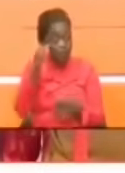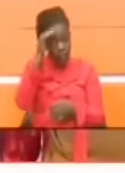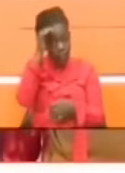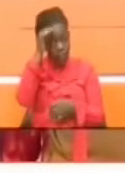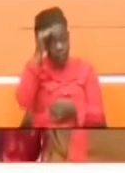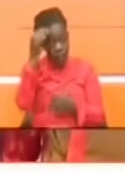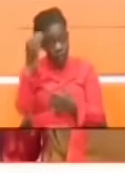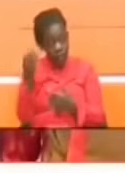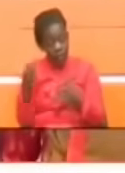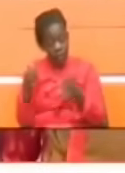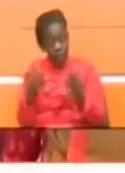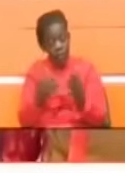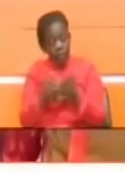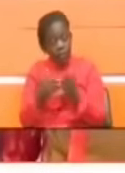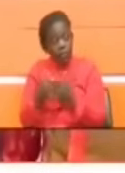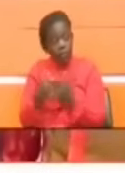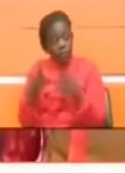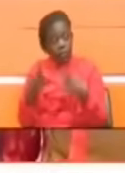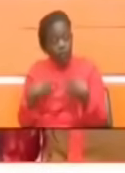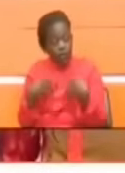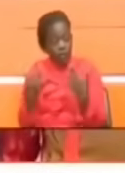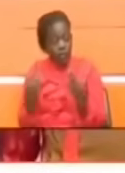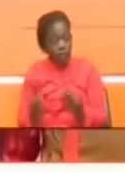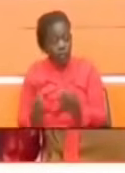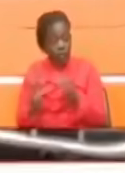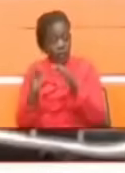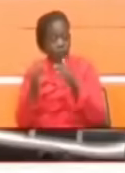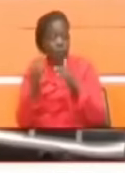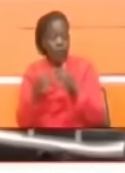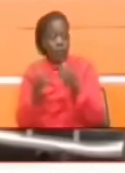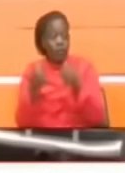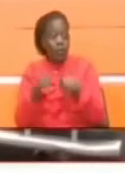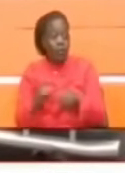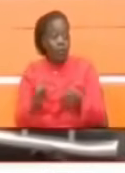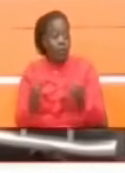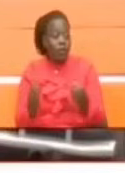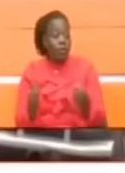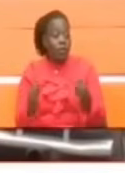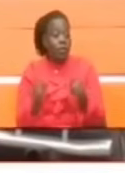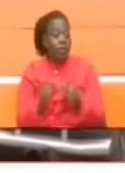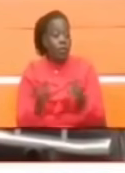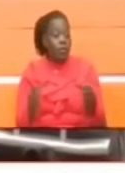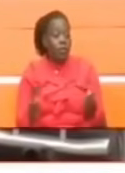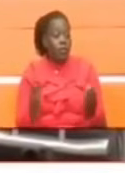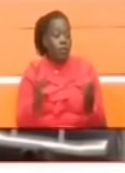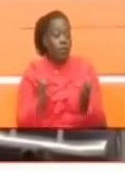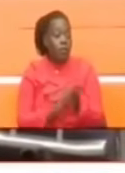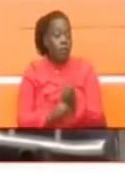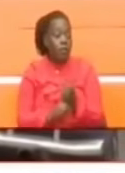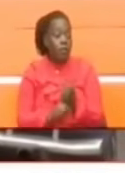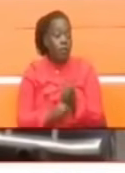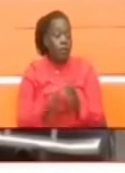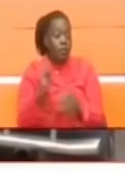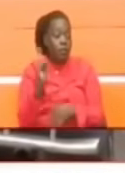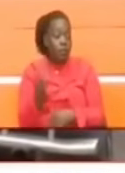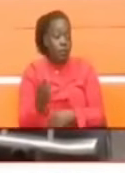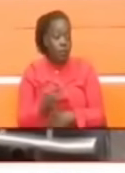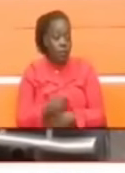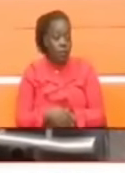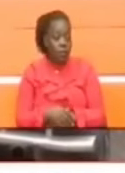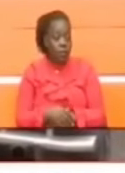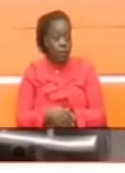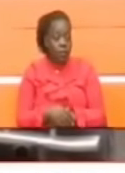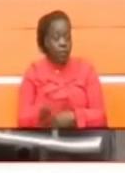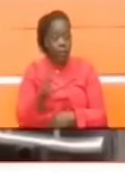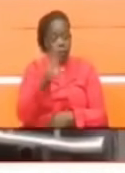nsimbe kujya mutiyatutegansa otwikirizi n'otubetigo mu kigo rutukoze nyuma wazina dip atana abakufuna memba membership card eri ku musulo kubiroka buli